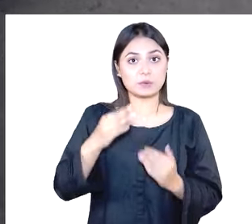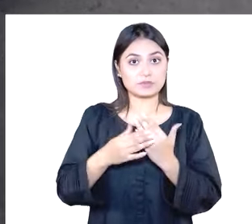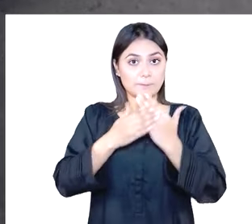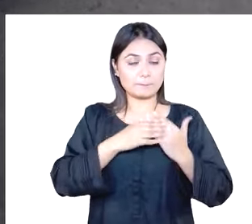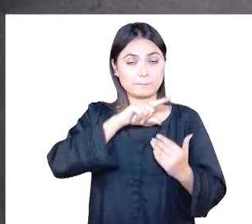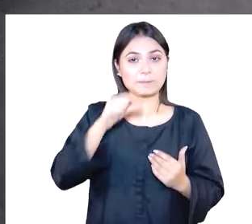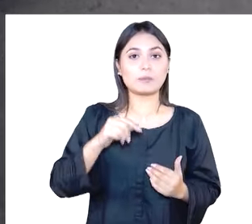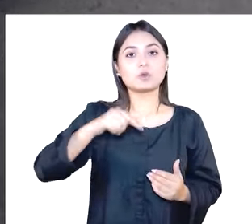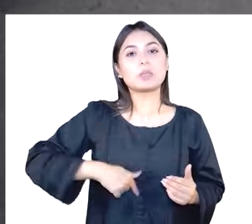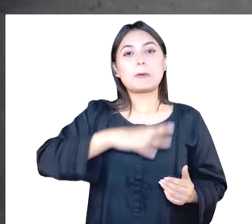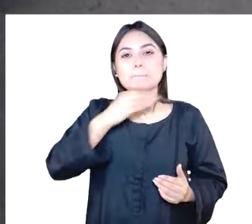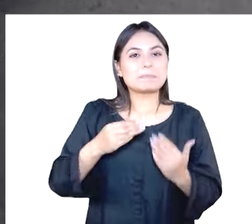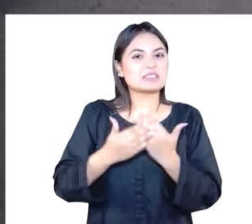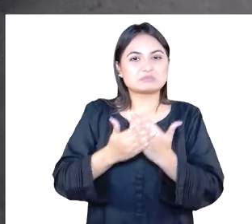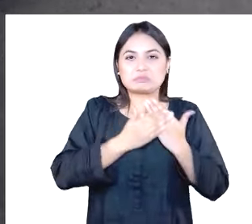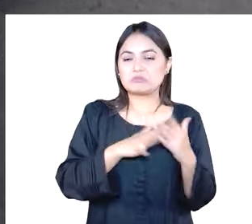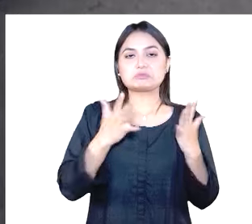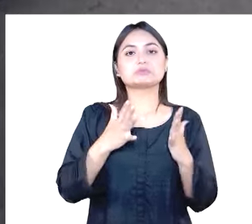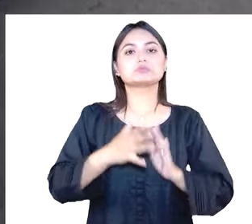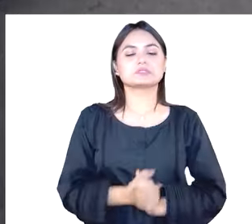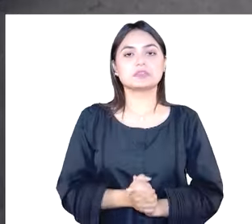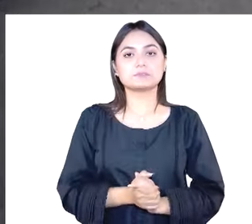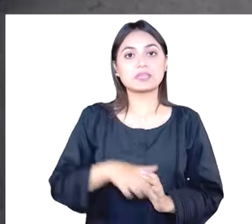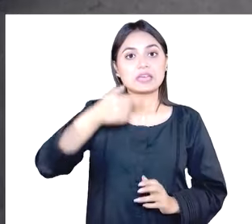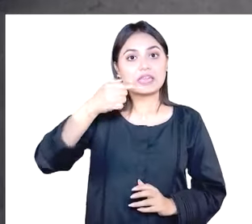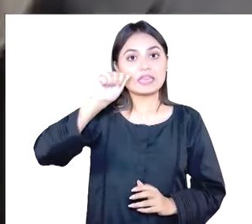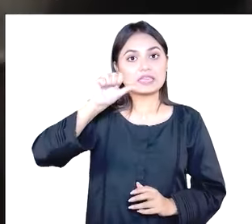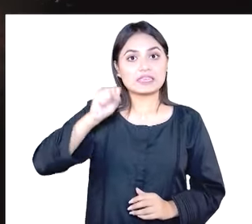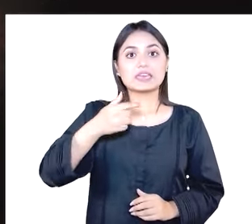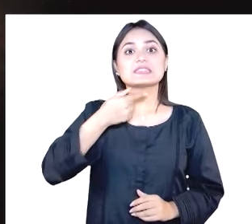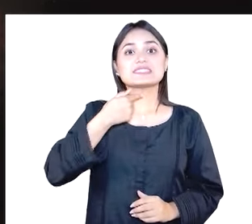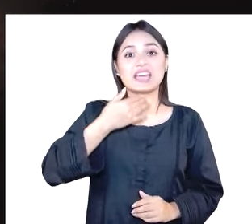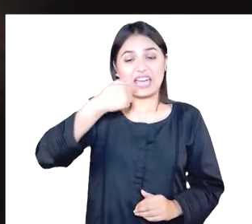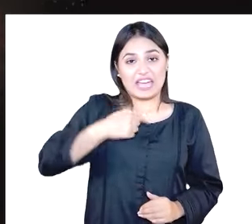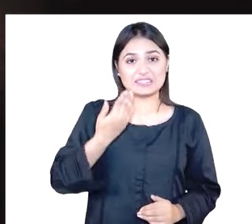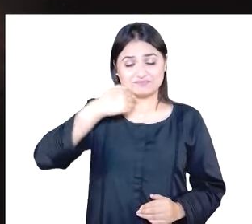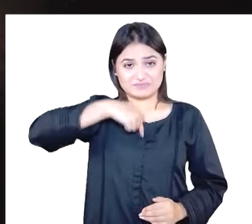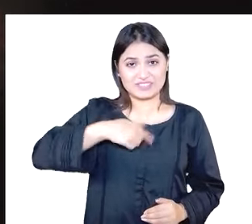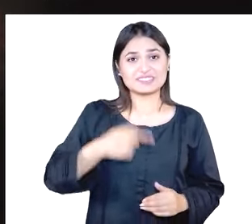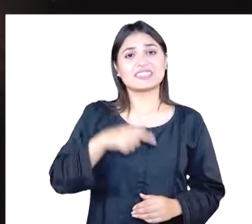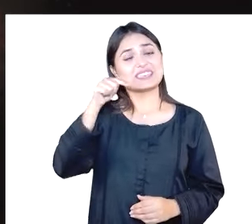मेंब्रेन का प्रोटेक्टिव म्यूकस पैदा ना करना है गैस्ट्रिक जूस का गिजाई नाली या